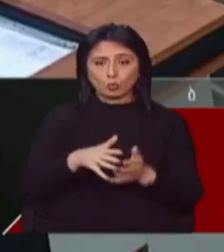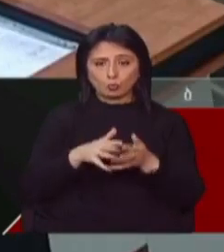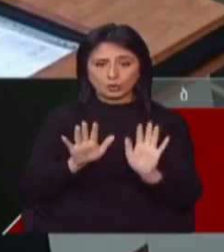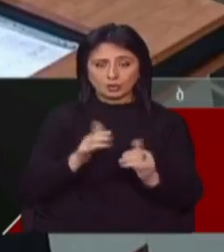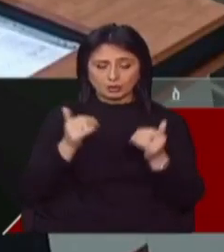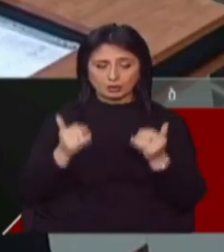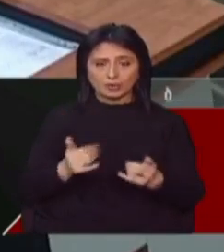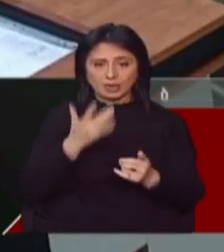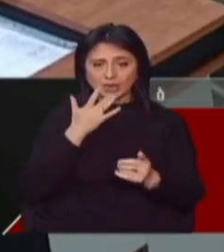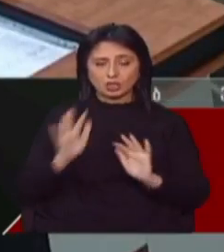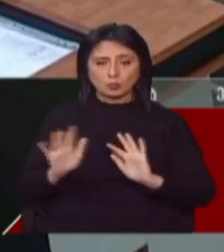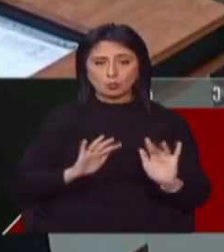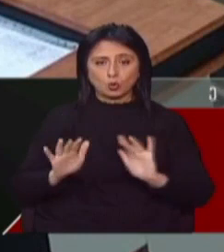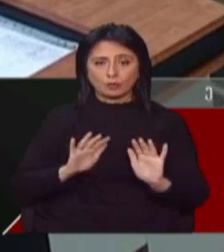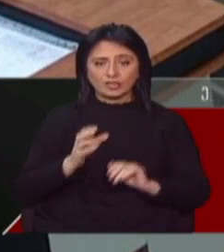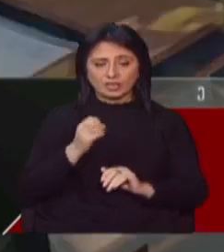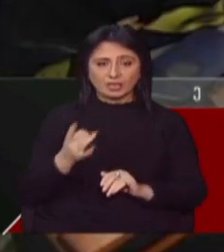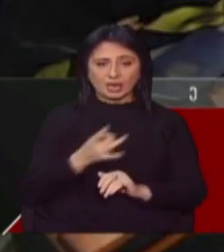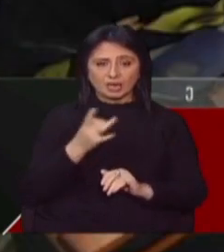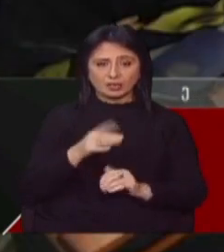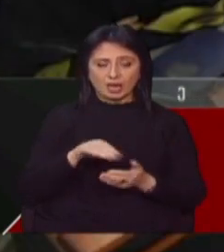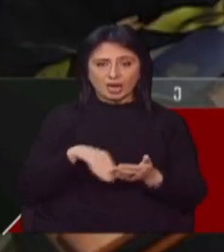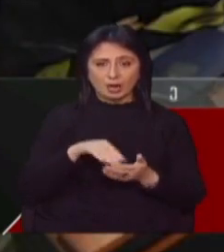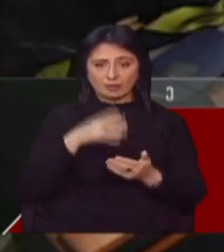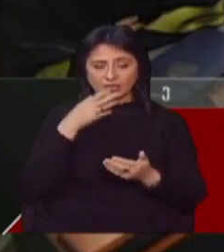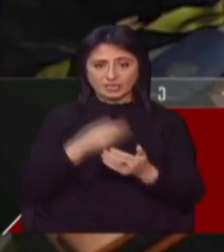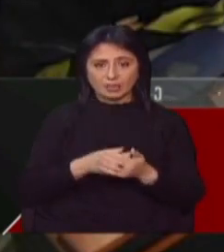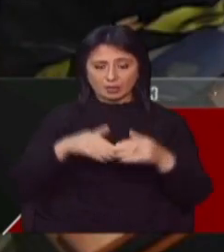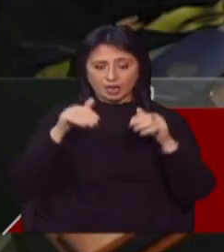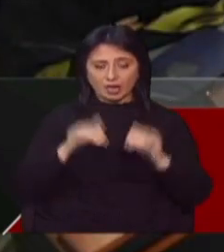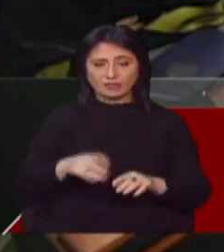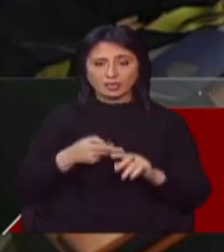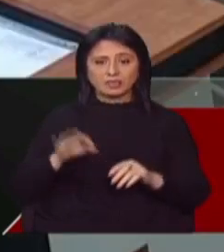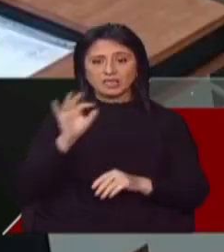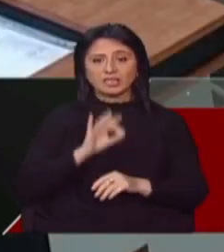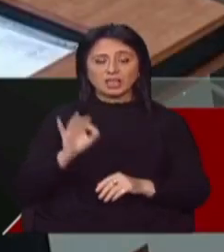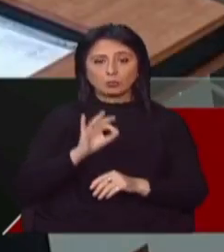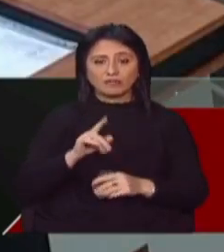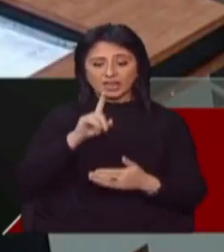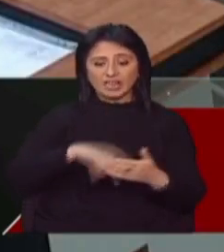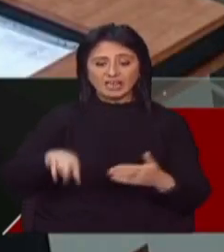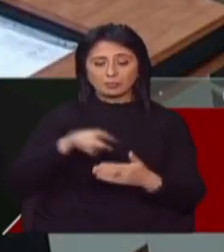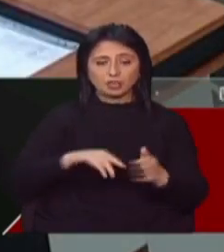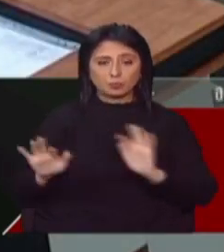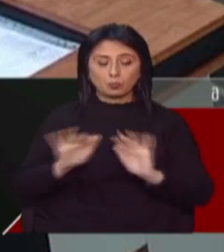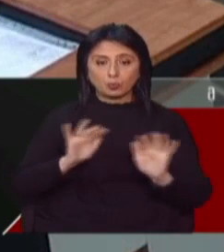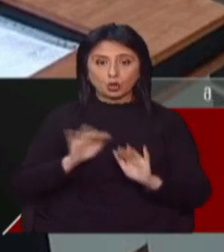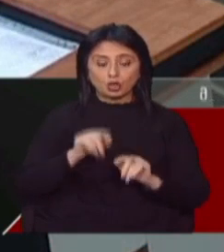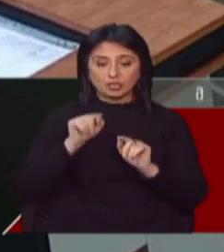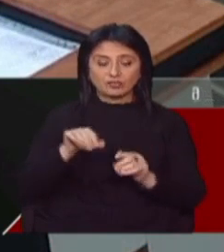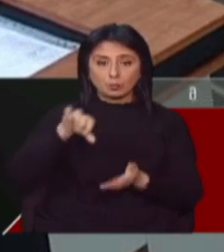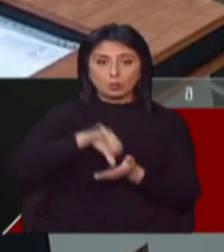მეტიც დღეს ნაციონალურმა მოძრაობამ კიდევ ერთხელ გაიმეორა საკუთარი გადაწყვეტილება იმის თაობაზე, რომ იმპიჩმენტის პროცედურებში